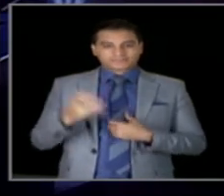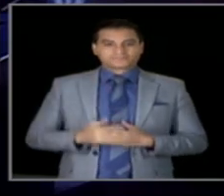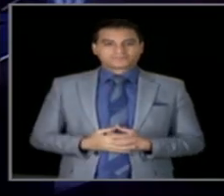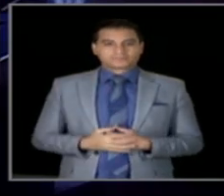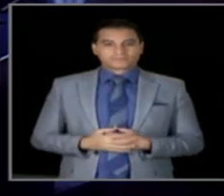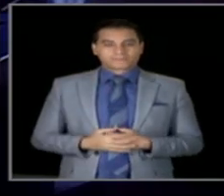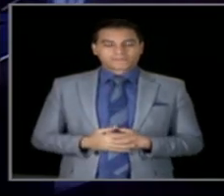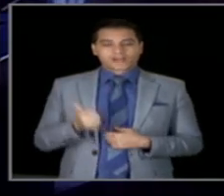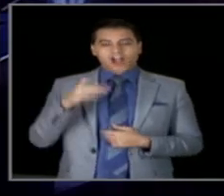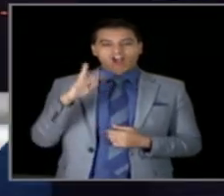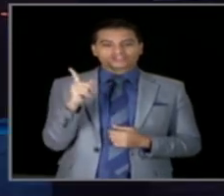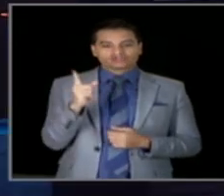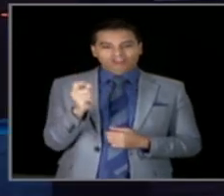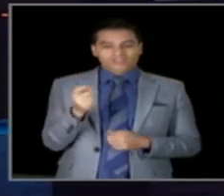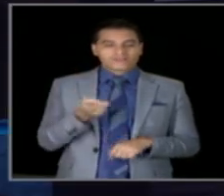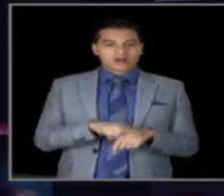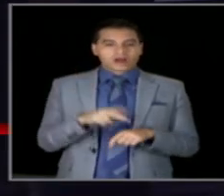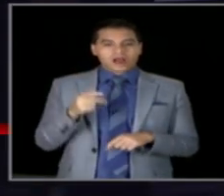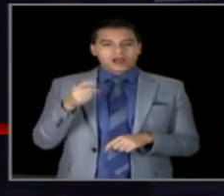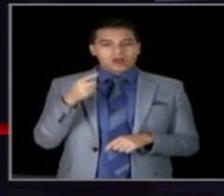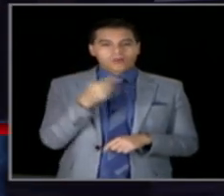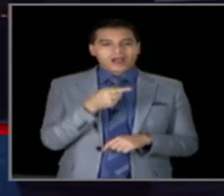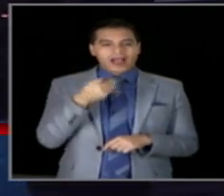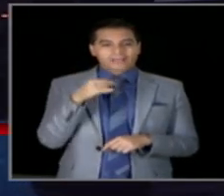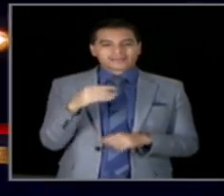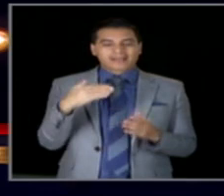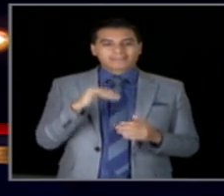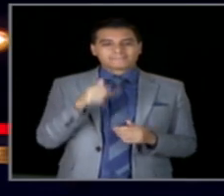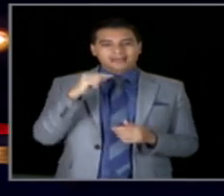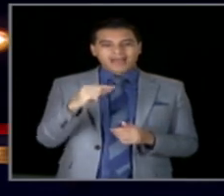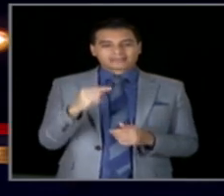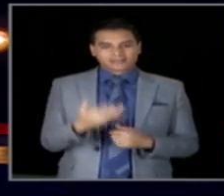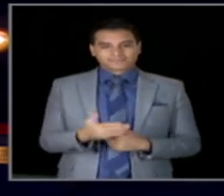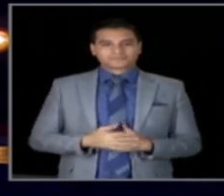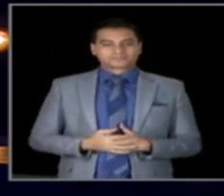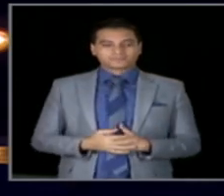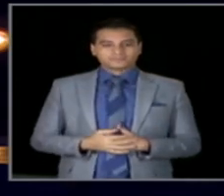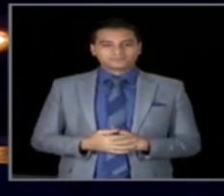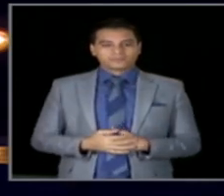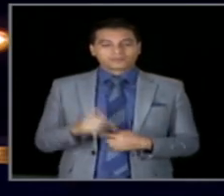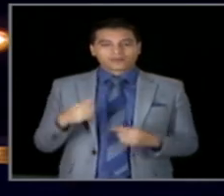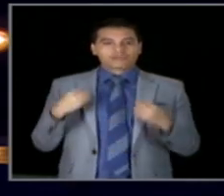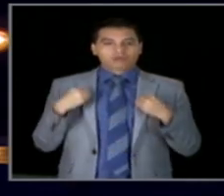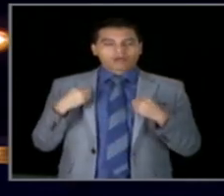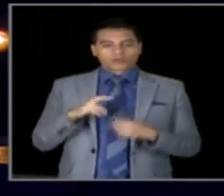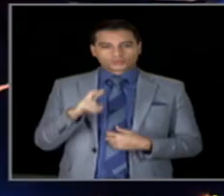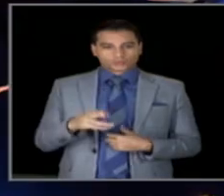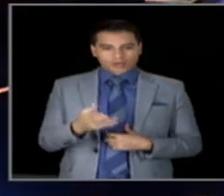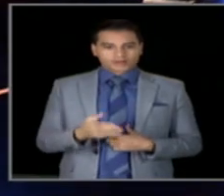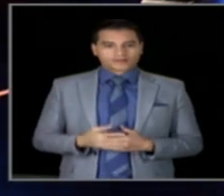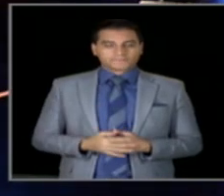70، أشرف رضوان وأحمد حماد، أحمد حماد وأشرف رضوان. رياضة، والسؤال